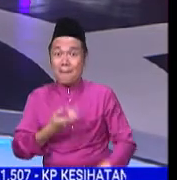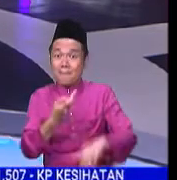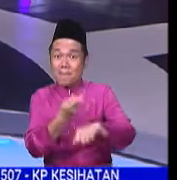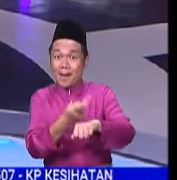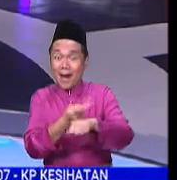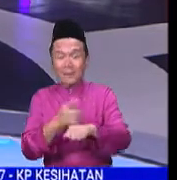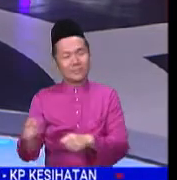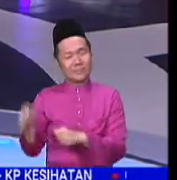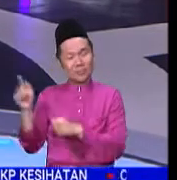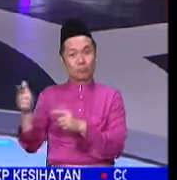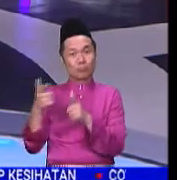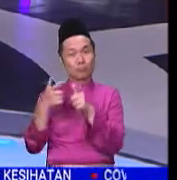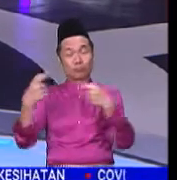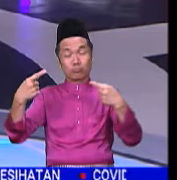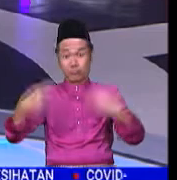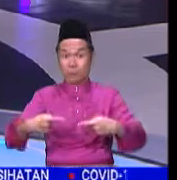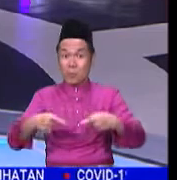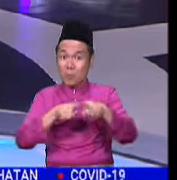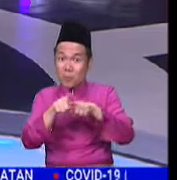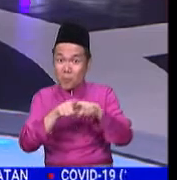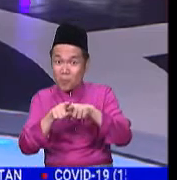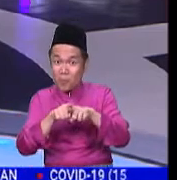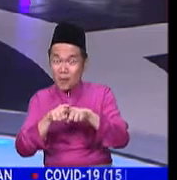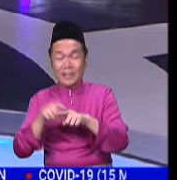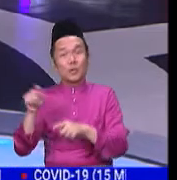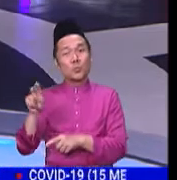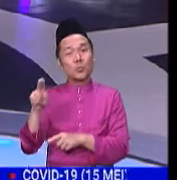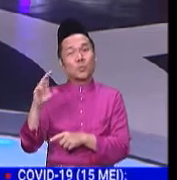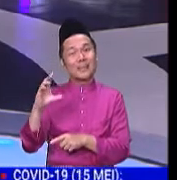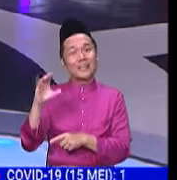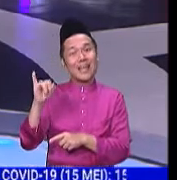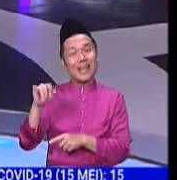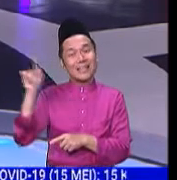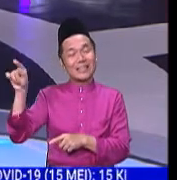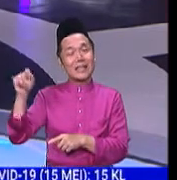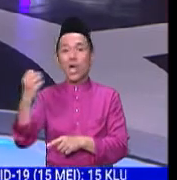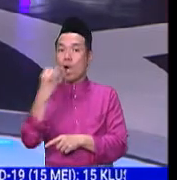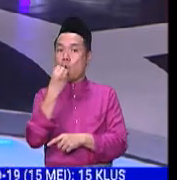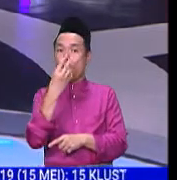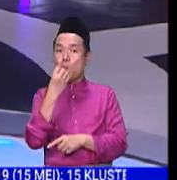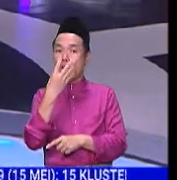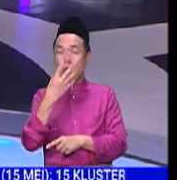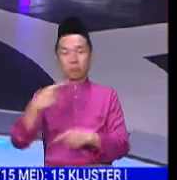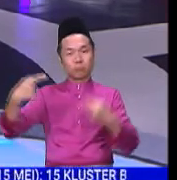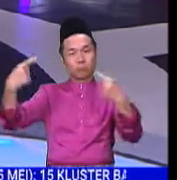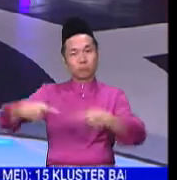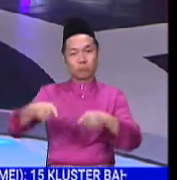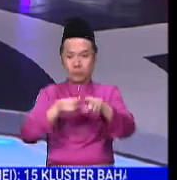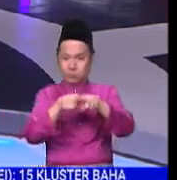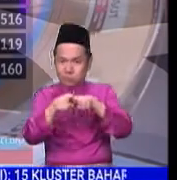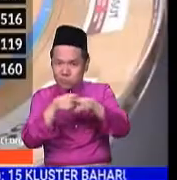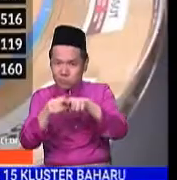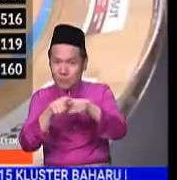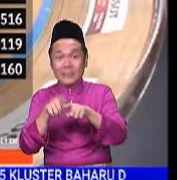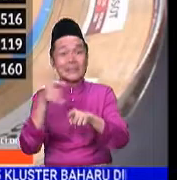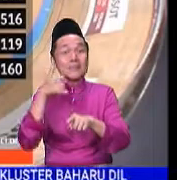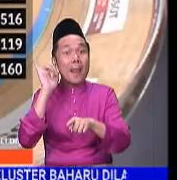individu lelaki pada kejohanan Piala Negara-Negara UCI di Velodrome Hong Kong semalam.